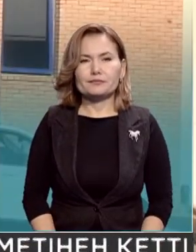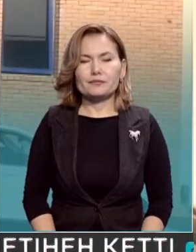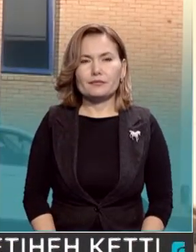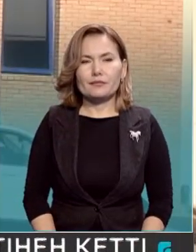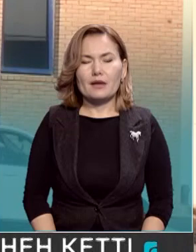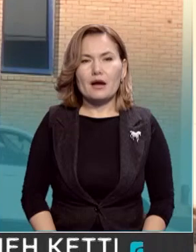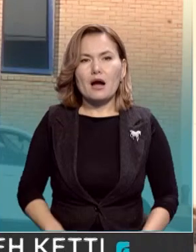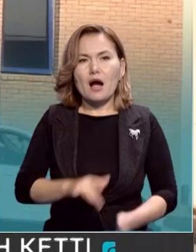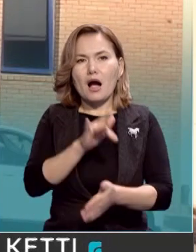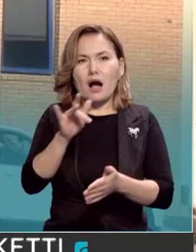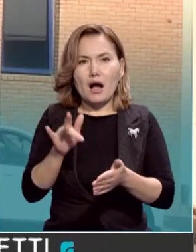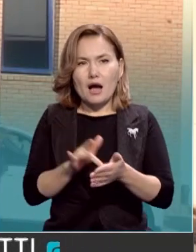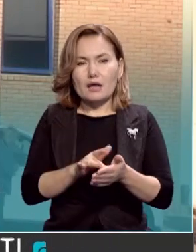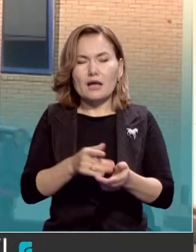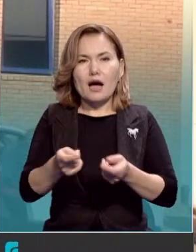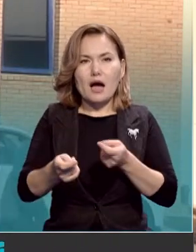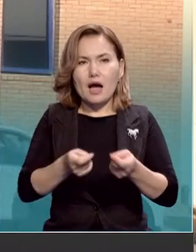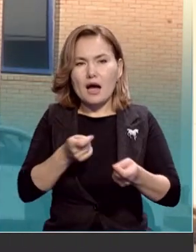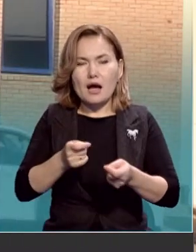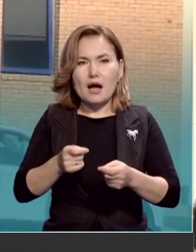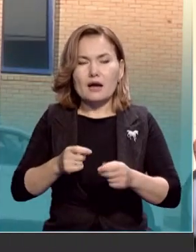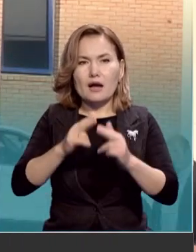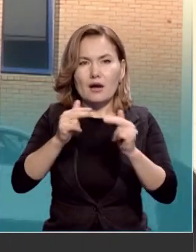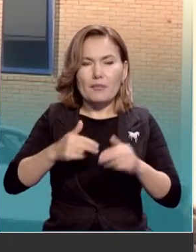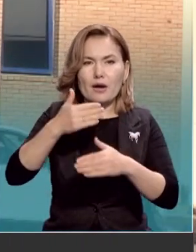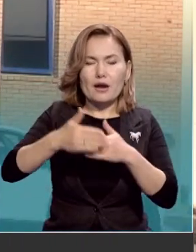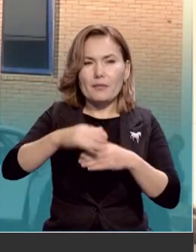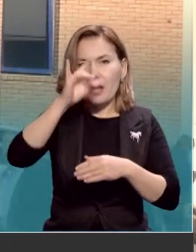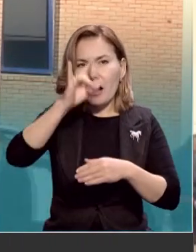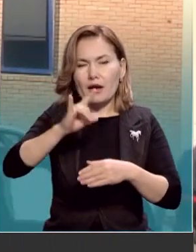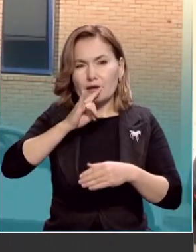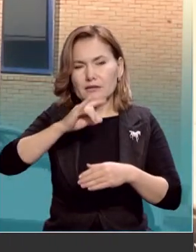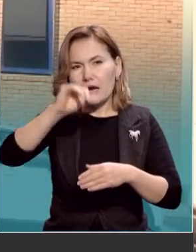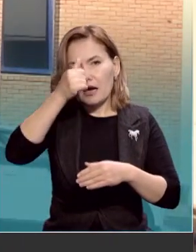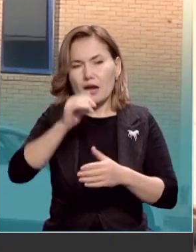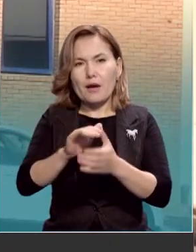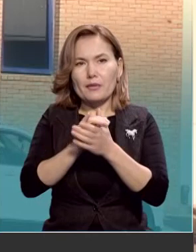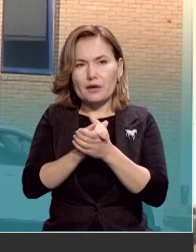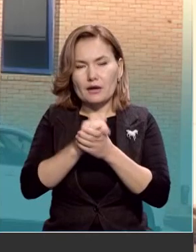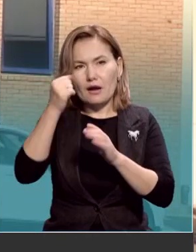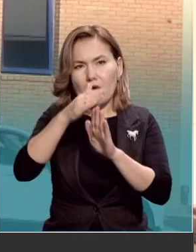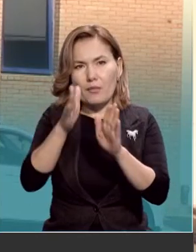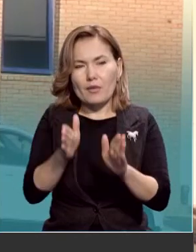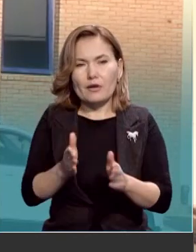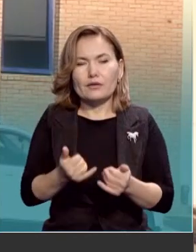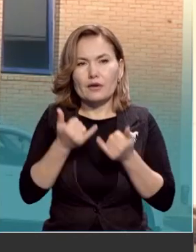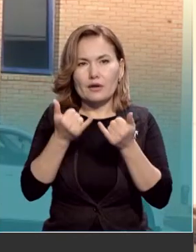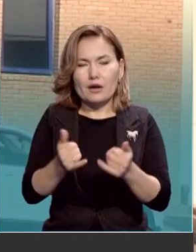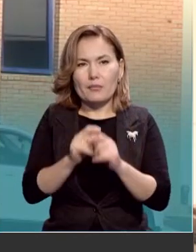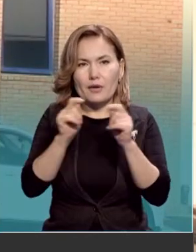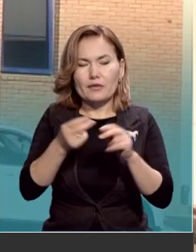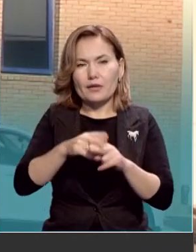Қала әкімдігіне қарама-қарсы орналасқан алаңда ашылған монумент Қазақстан мен Грекия арасындағы достықтың дәлізі. Біздің қаламызда әр